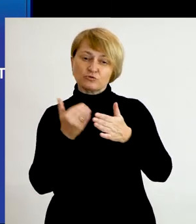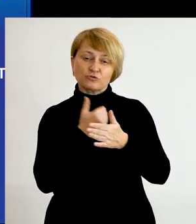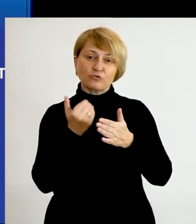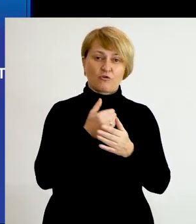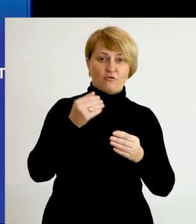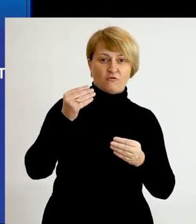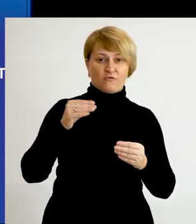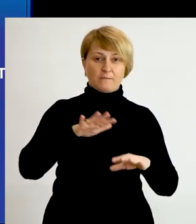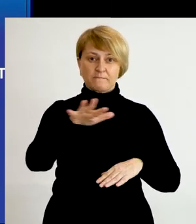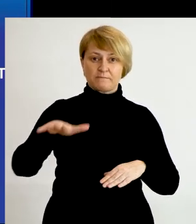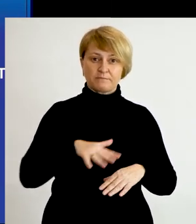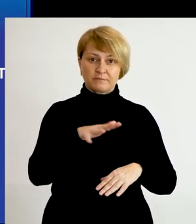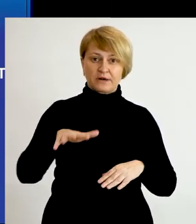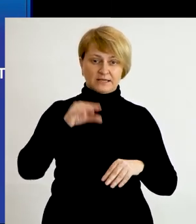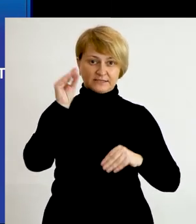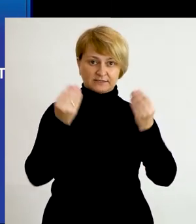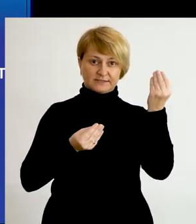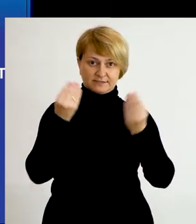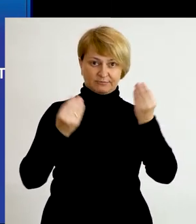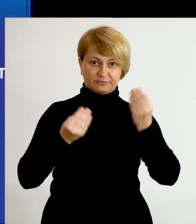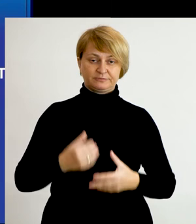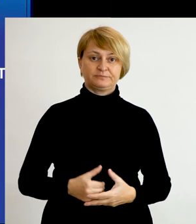modernizację placów zabaw.